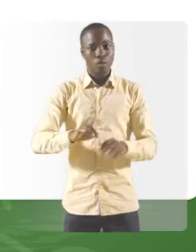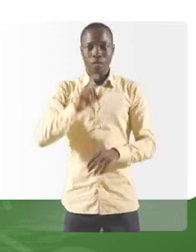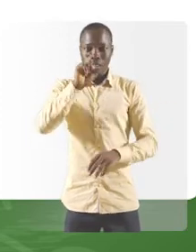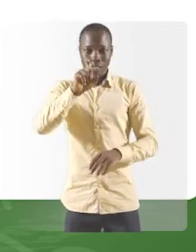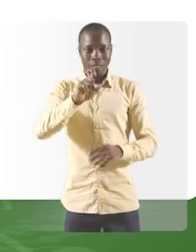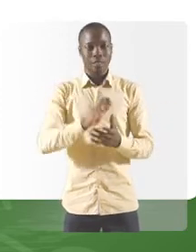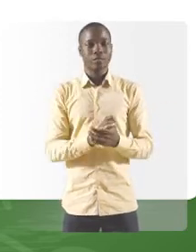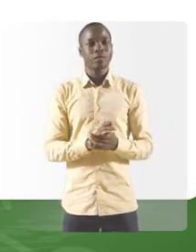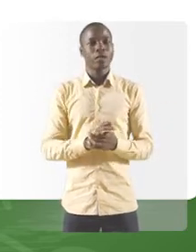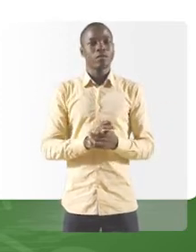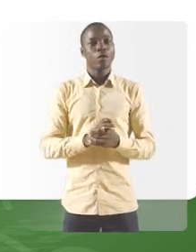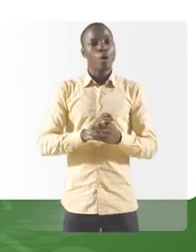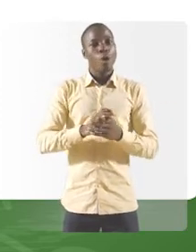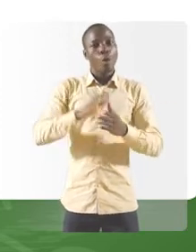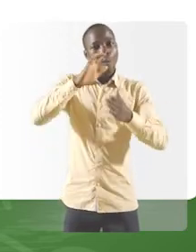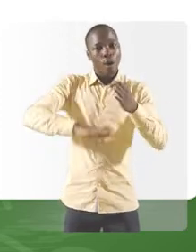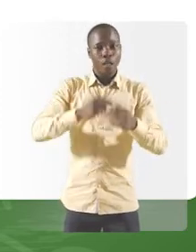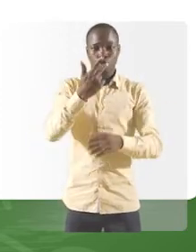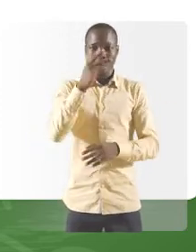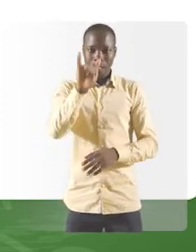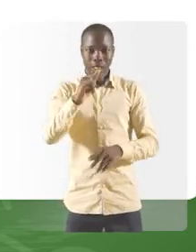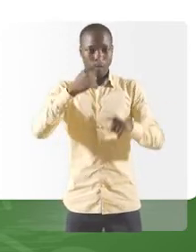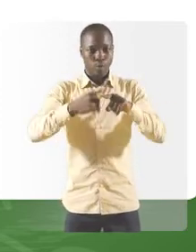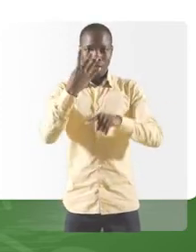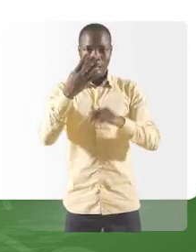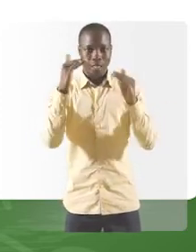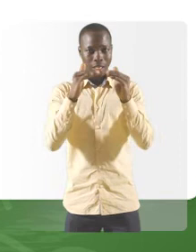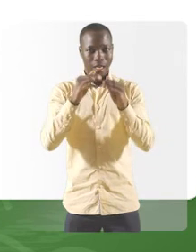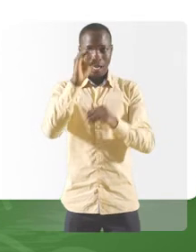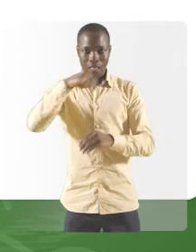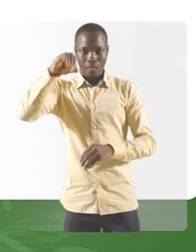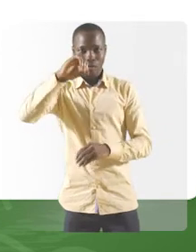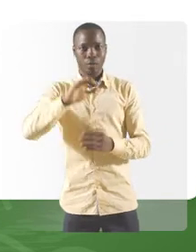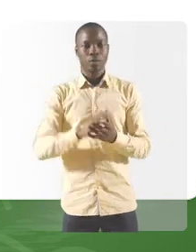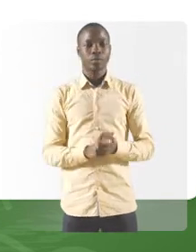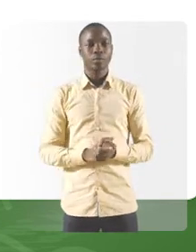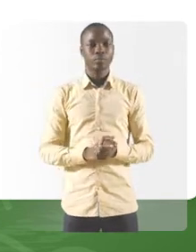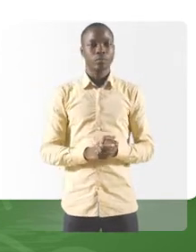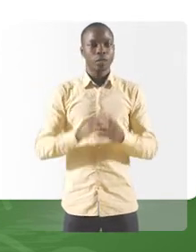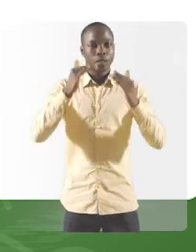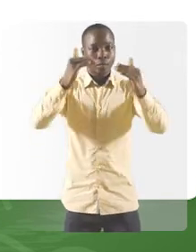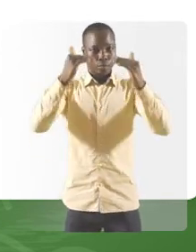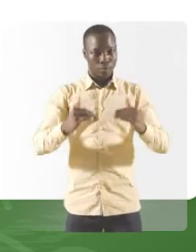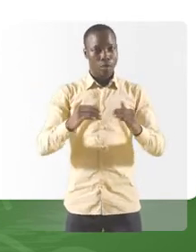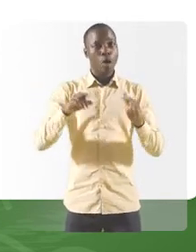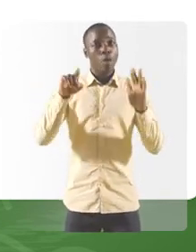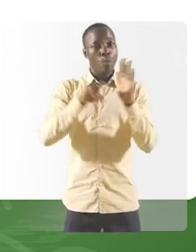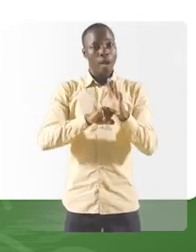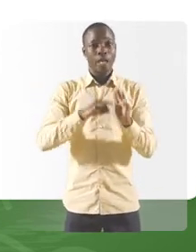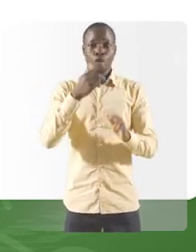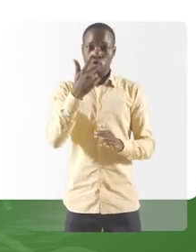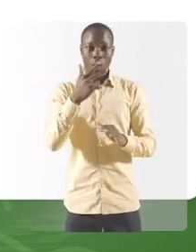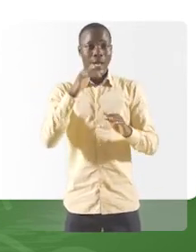x moins 3y plus 4 égale à 0. On écrit moins 3y